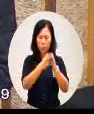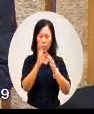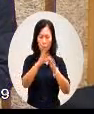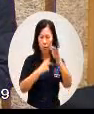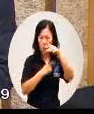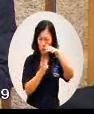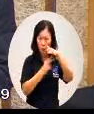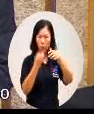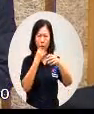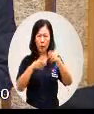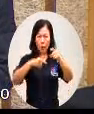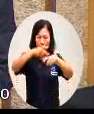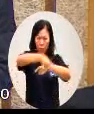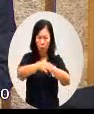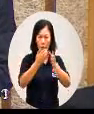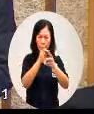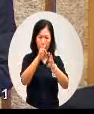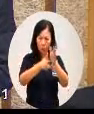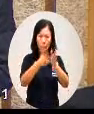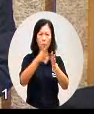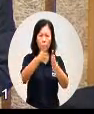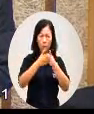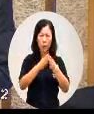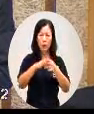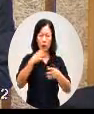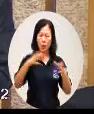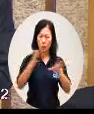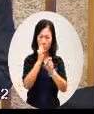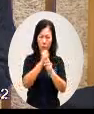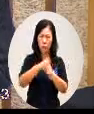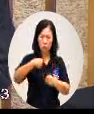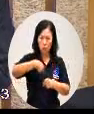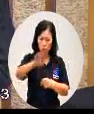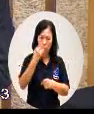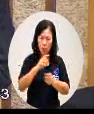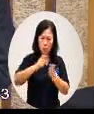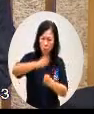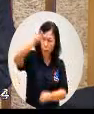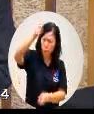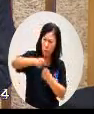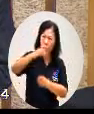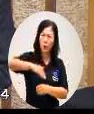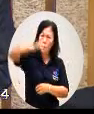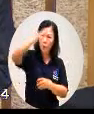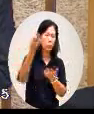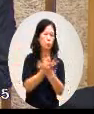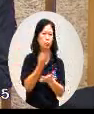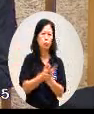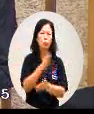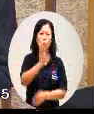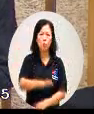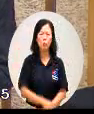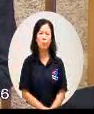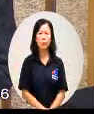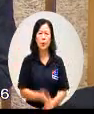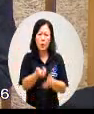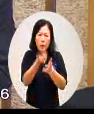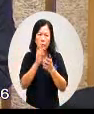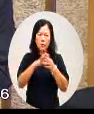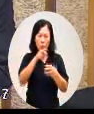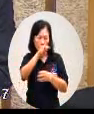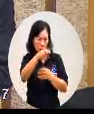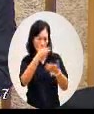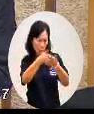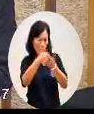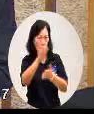下面要穿越那个台铁，我们同事到现场去量，那个高度不够。就是说，你刚才讲的是说，我们刚才画面上看